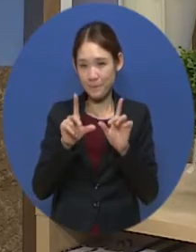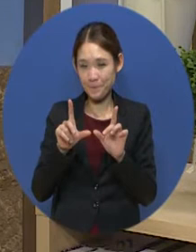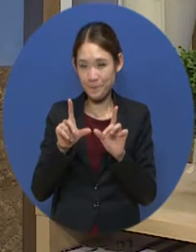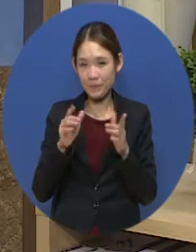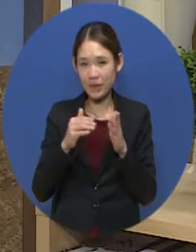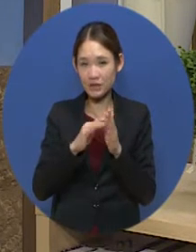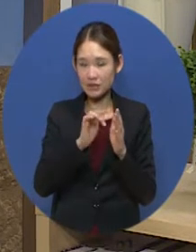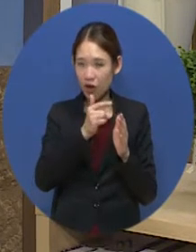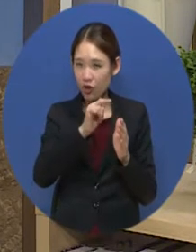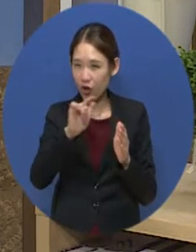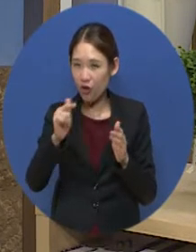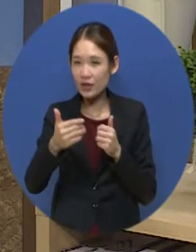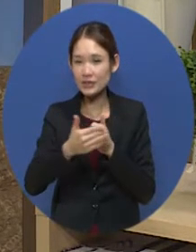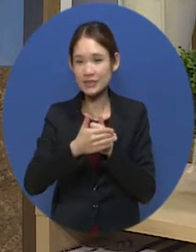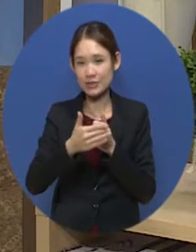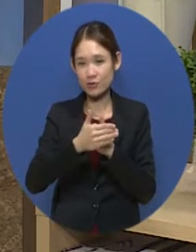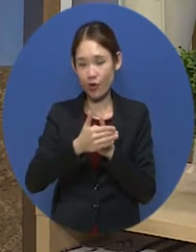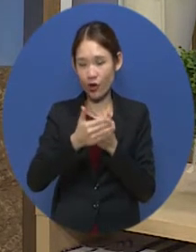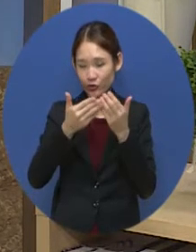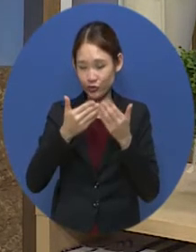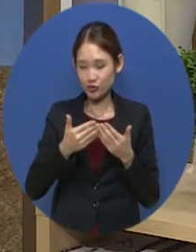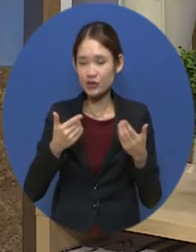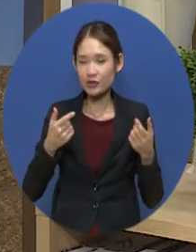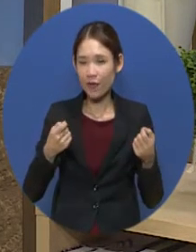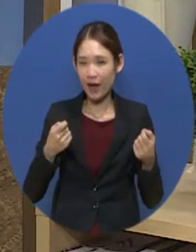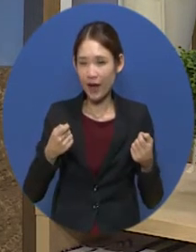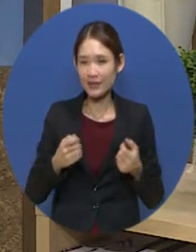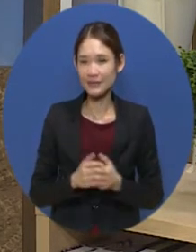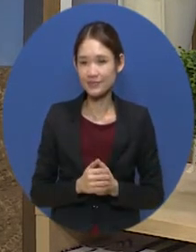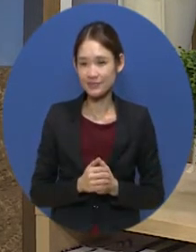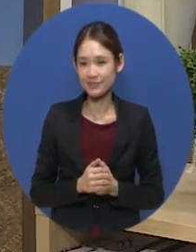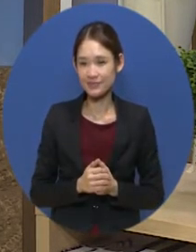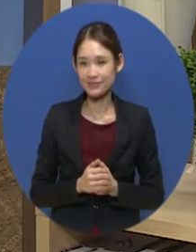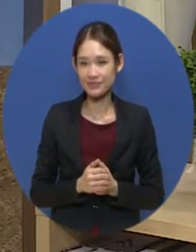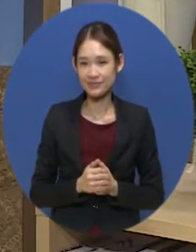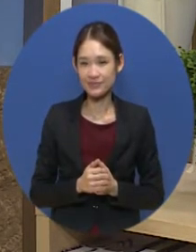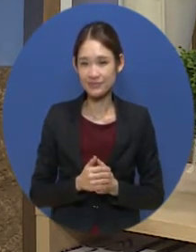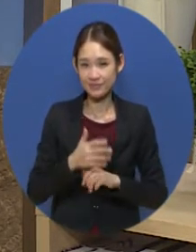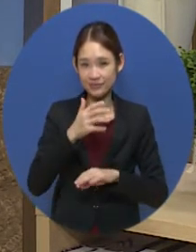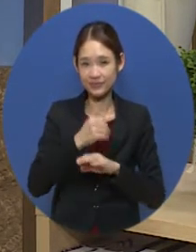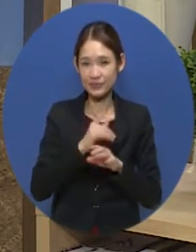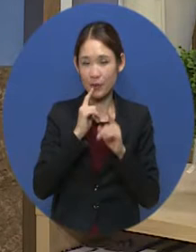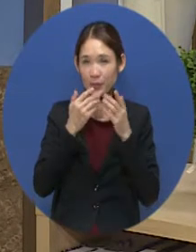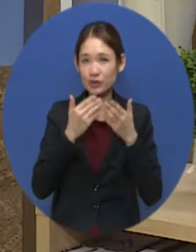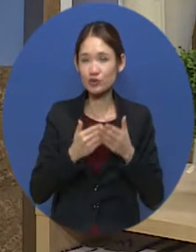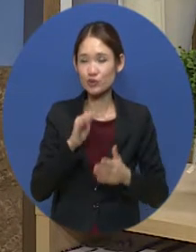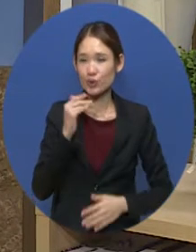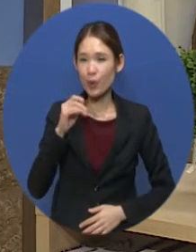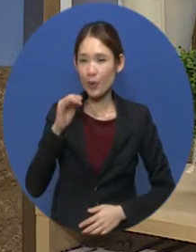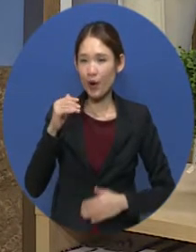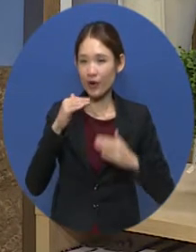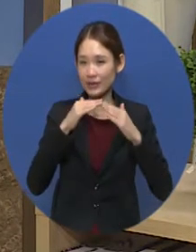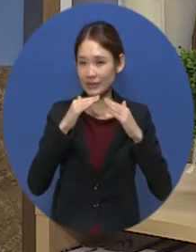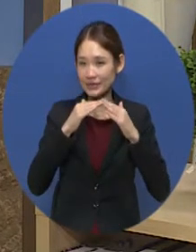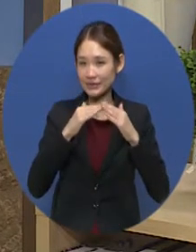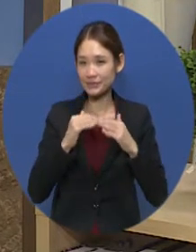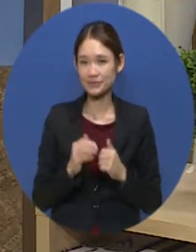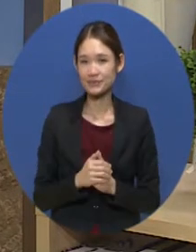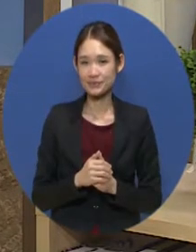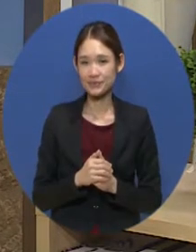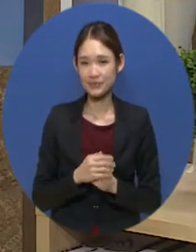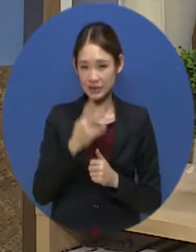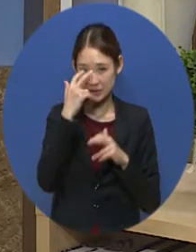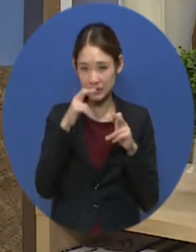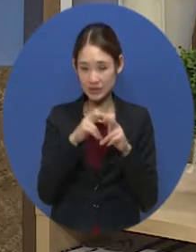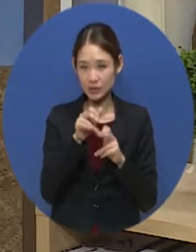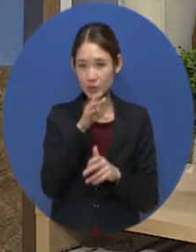다양한 지원을 해주고 계신 것으로 네. 보입니다. 그런데 이제 말씀해 주신 그 효명의 집은 네. 그